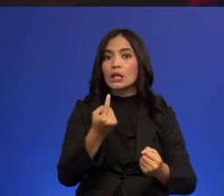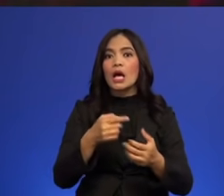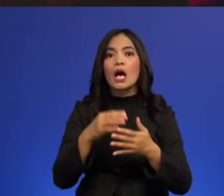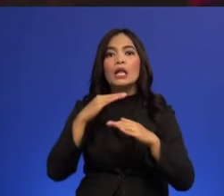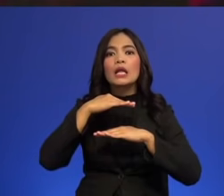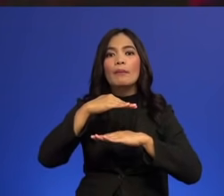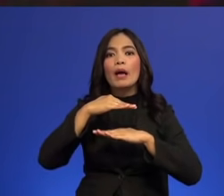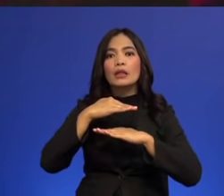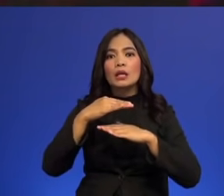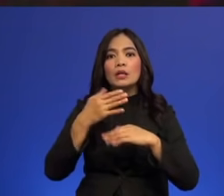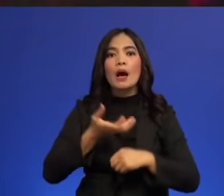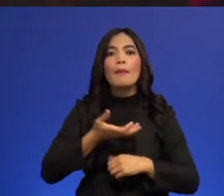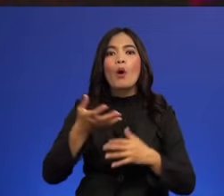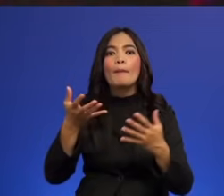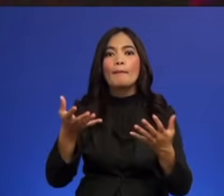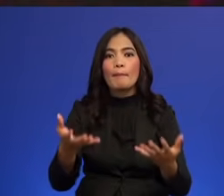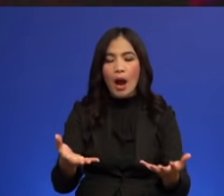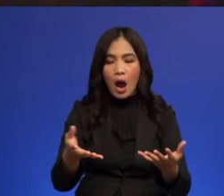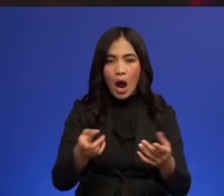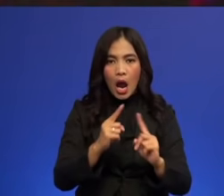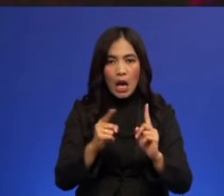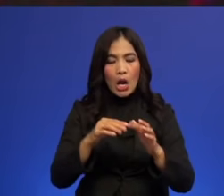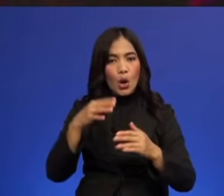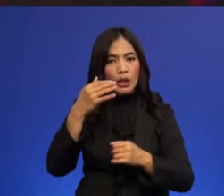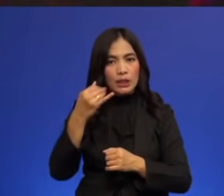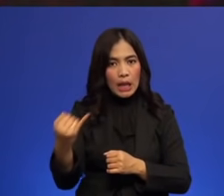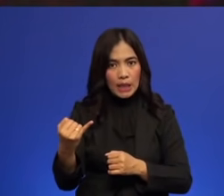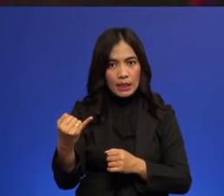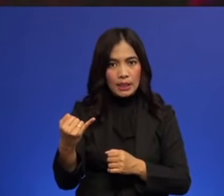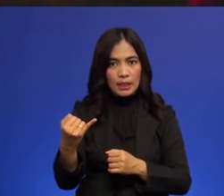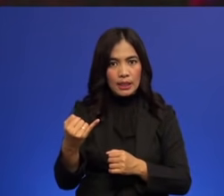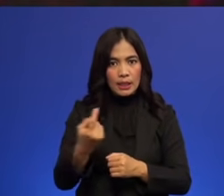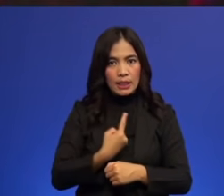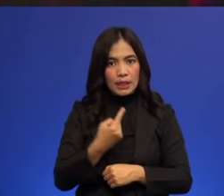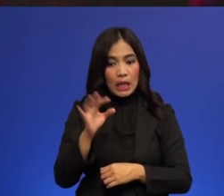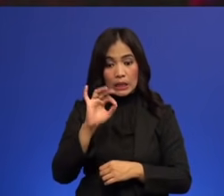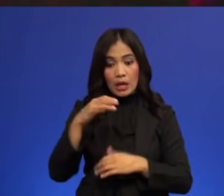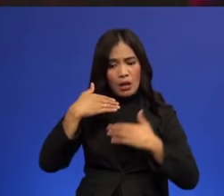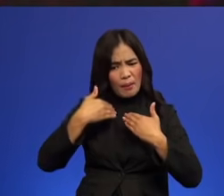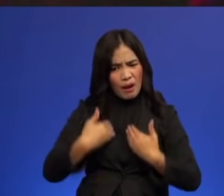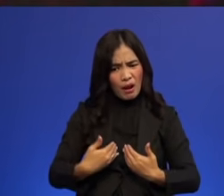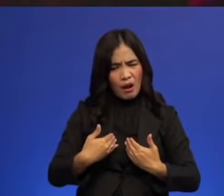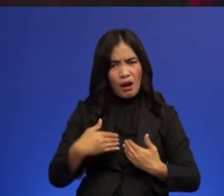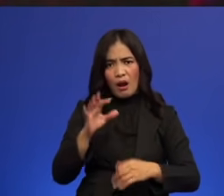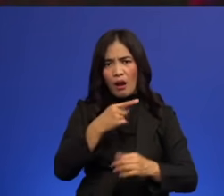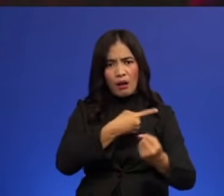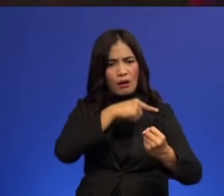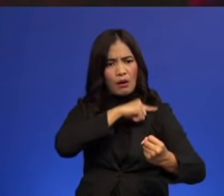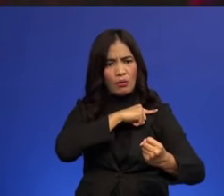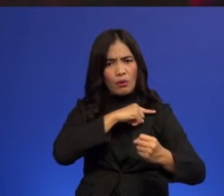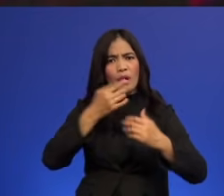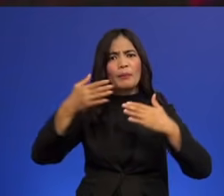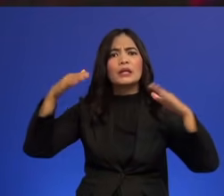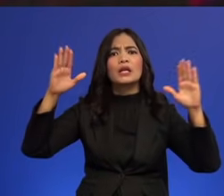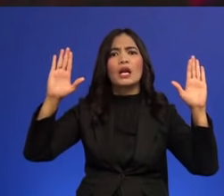apa? Kalau sudah sampai titik kita tidak sanggup lagi, kita berserah.